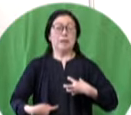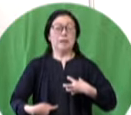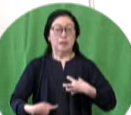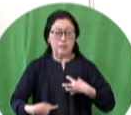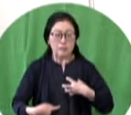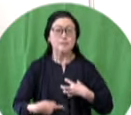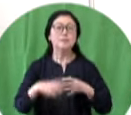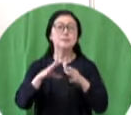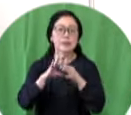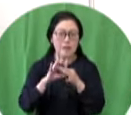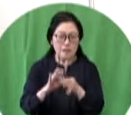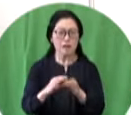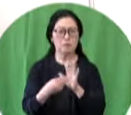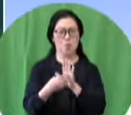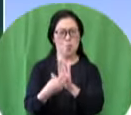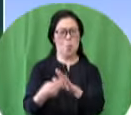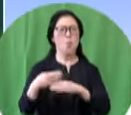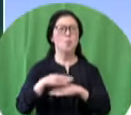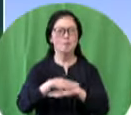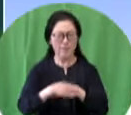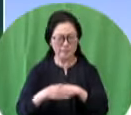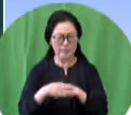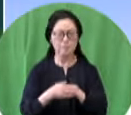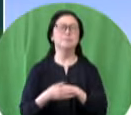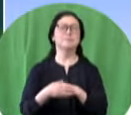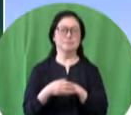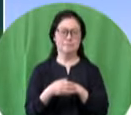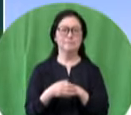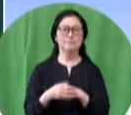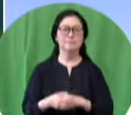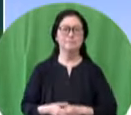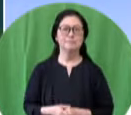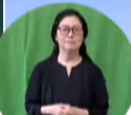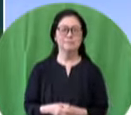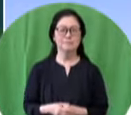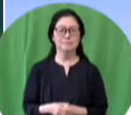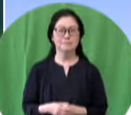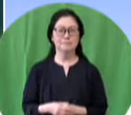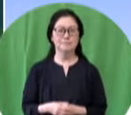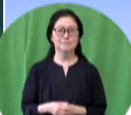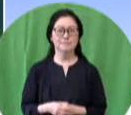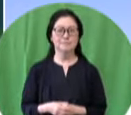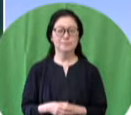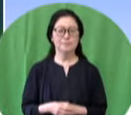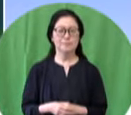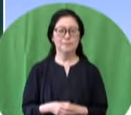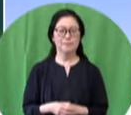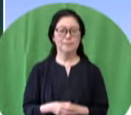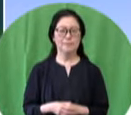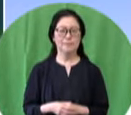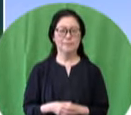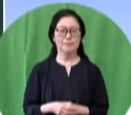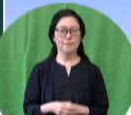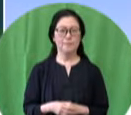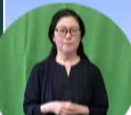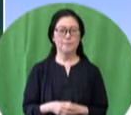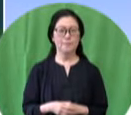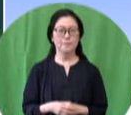れることにつながってきます。ですから心筋梗塞にならないようにするということがとても大事ということになります。